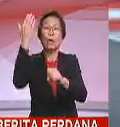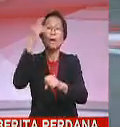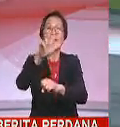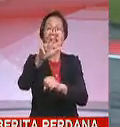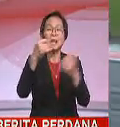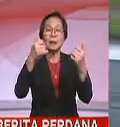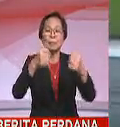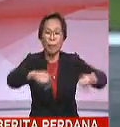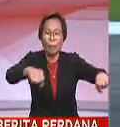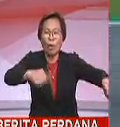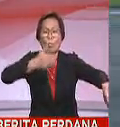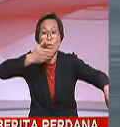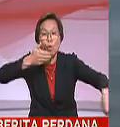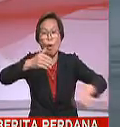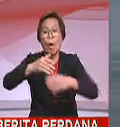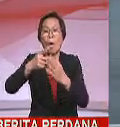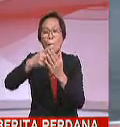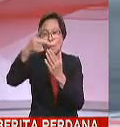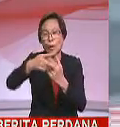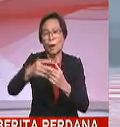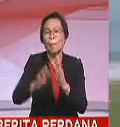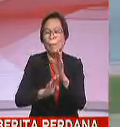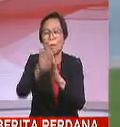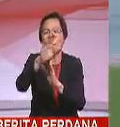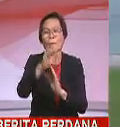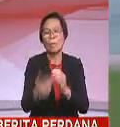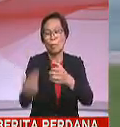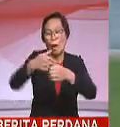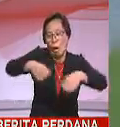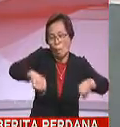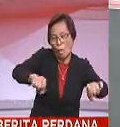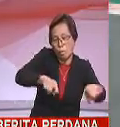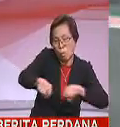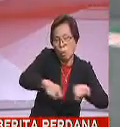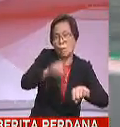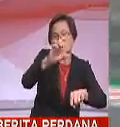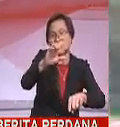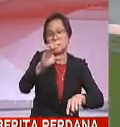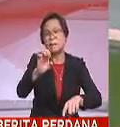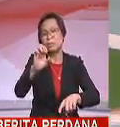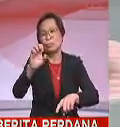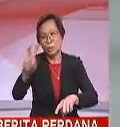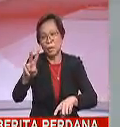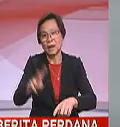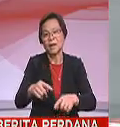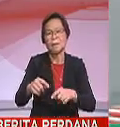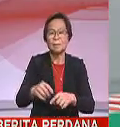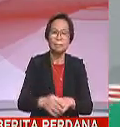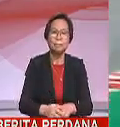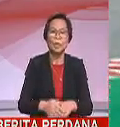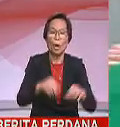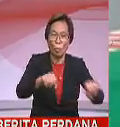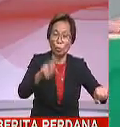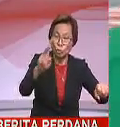pemuda yang terlibat dalam program pembangunan dihantam menyertai perubahan CB mereka adalah Adam Nuruddin yang beraksi dalam sehingga Motu